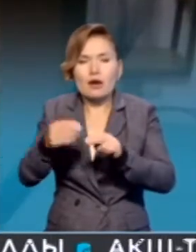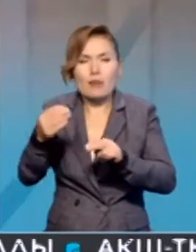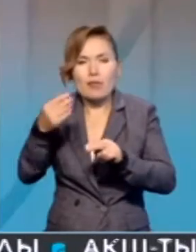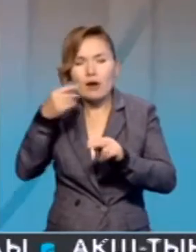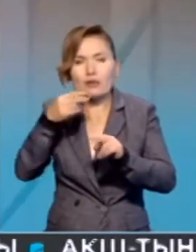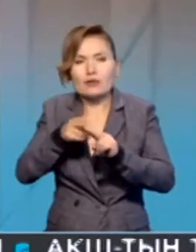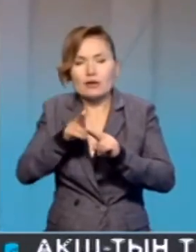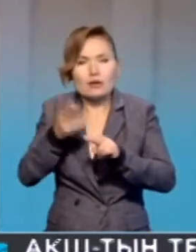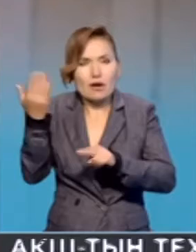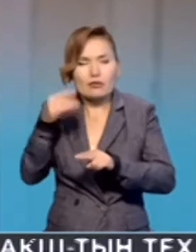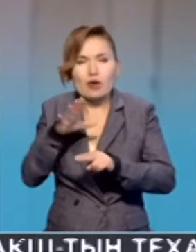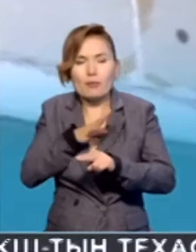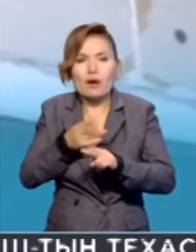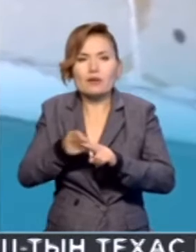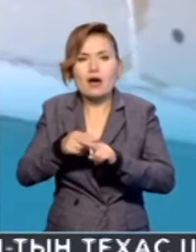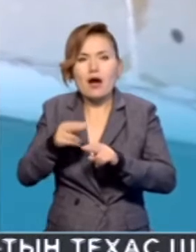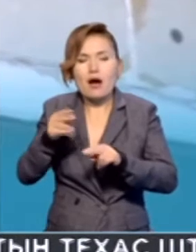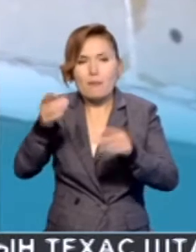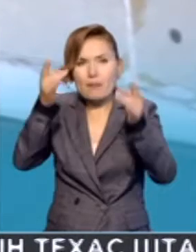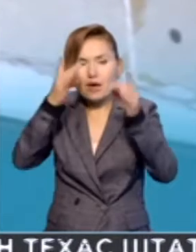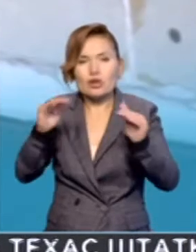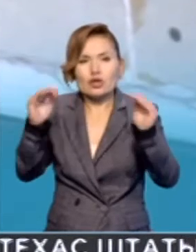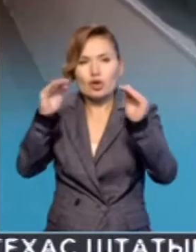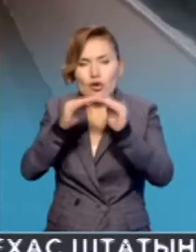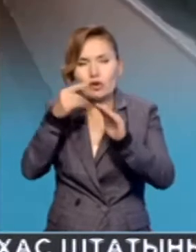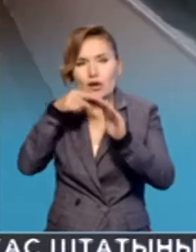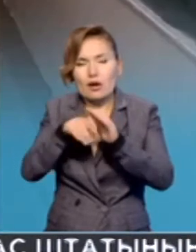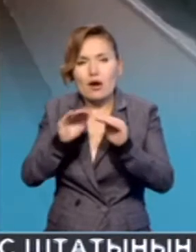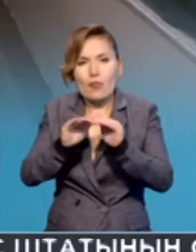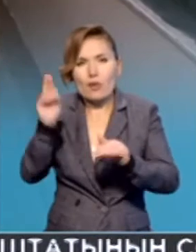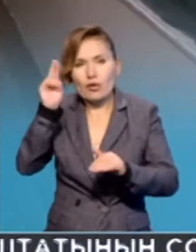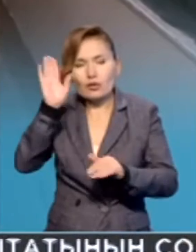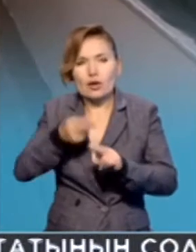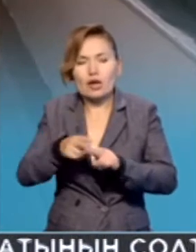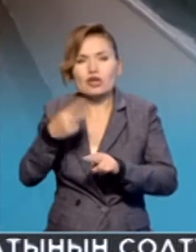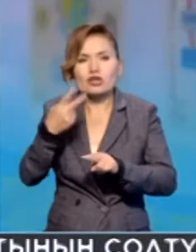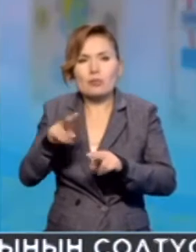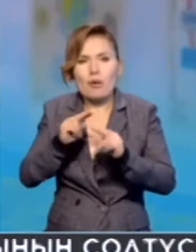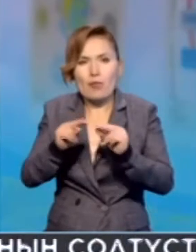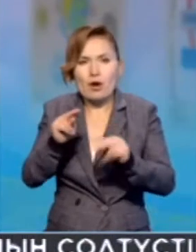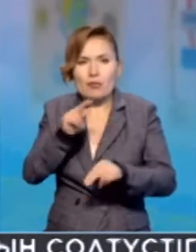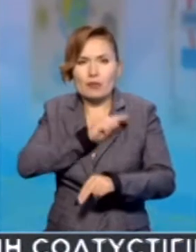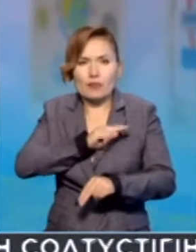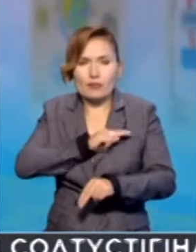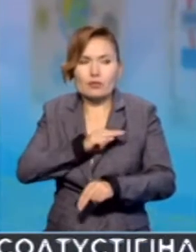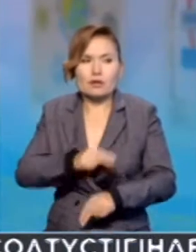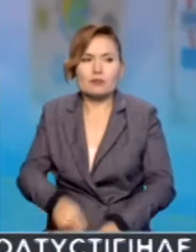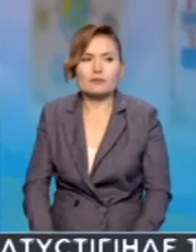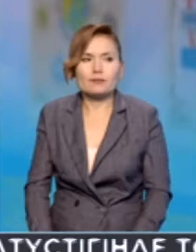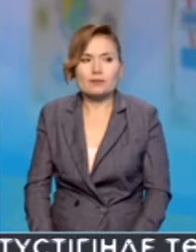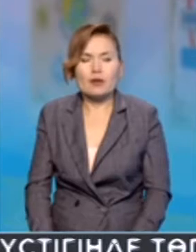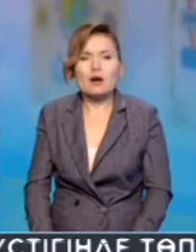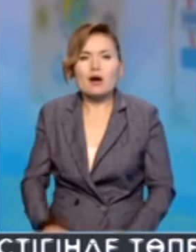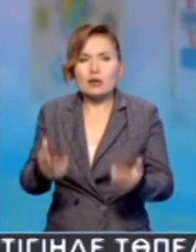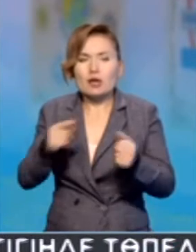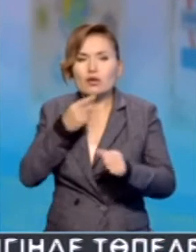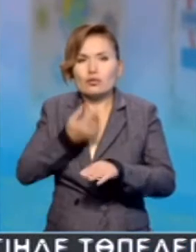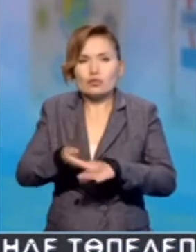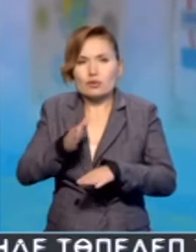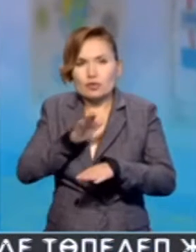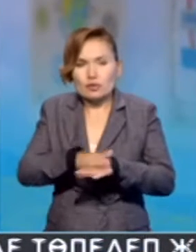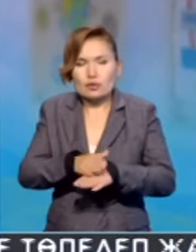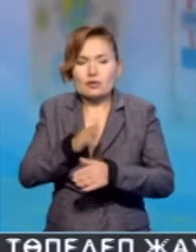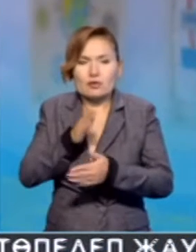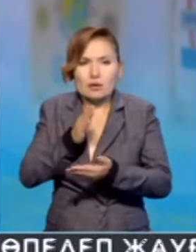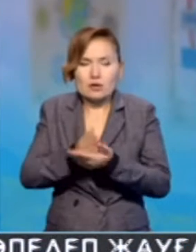алмақ. Сахна мен залы тақтайша арқылы сыныптарға бөлінген. 20 мұғалім еңбек етеді. Гвенмен бөлінгеннен кейін қиындықтар әрине болды.